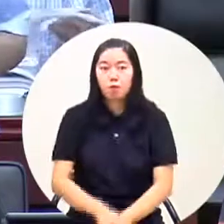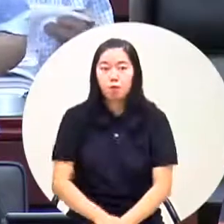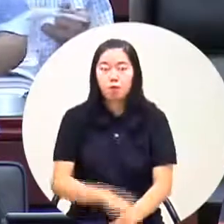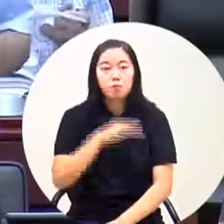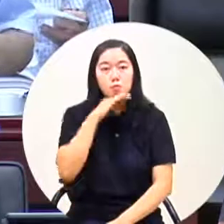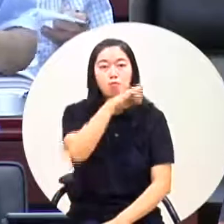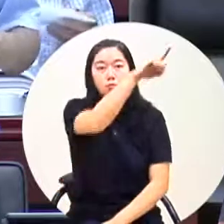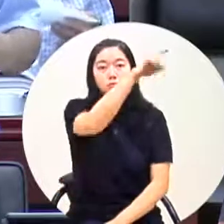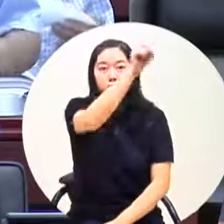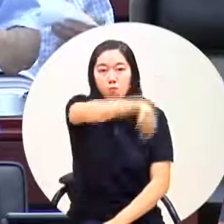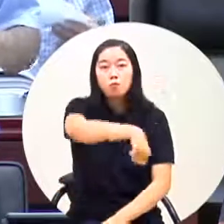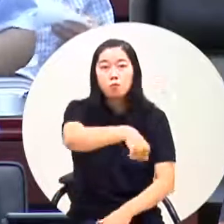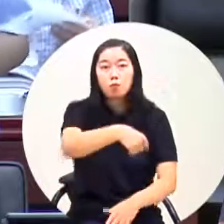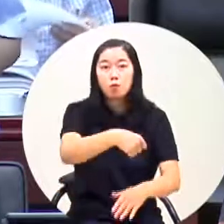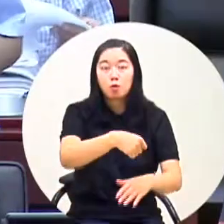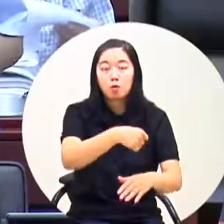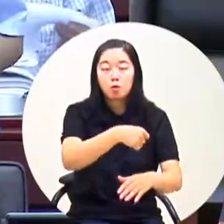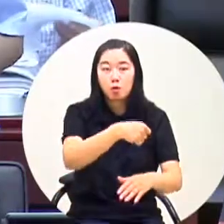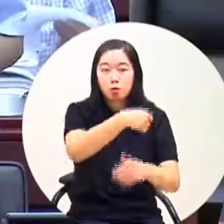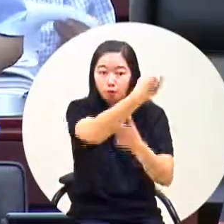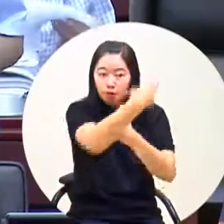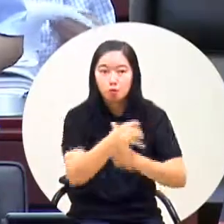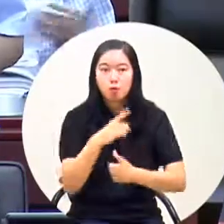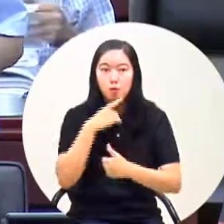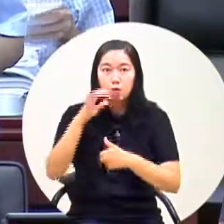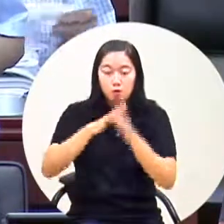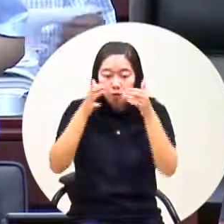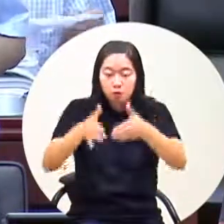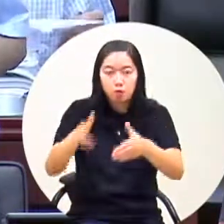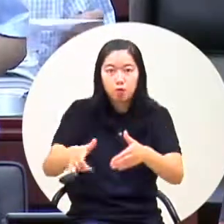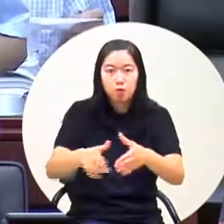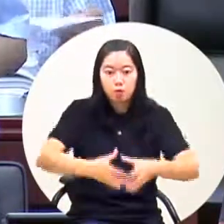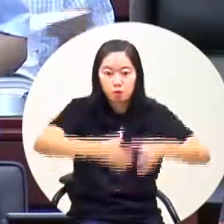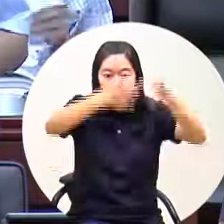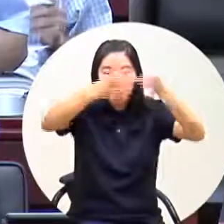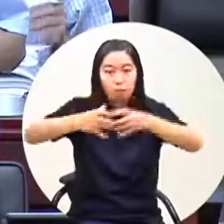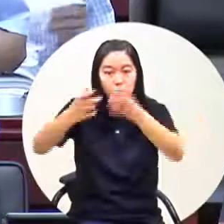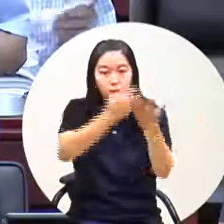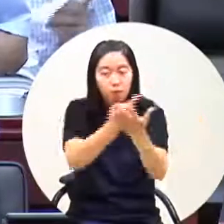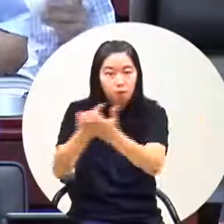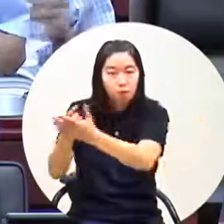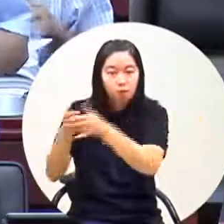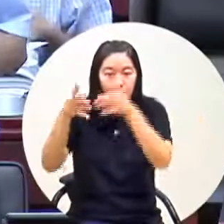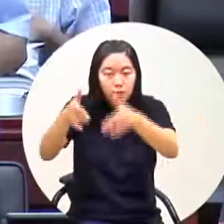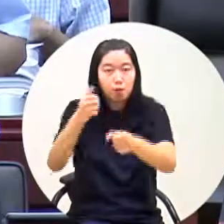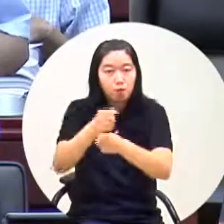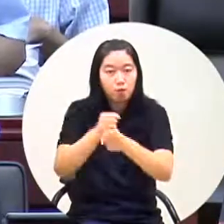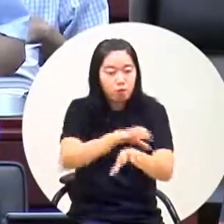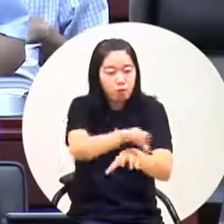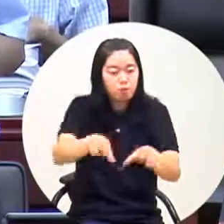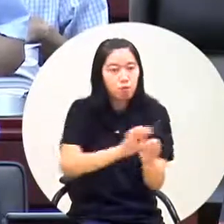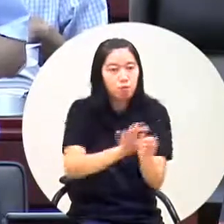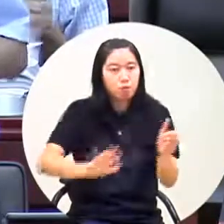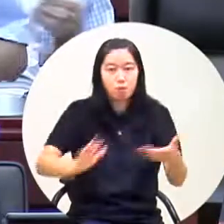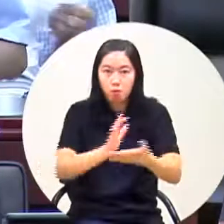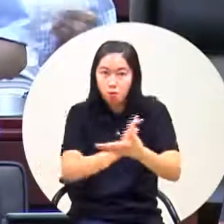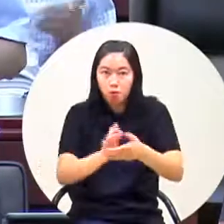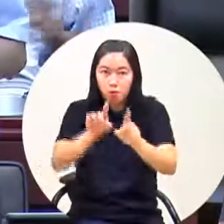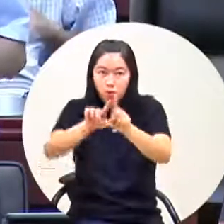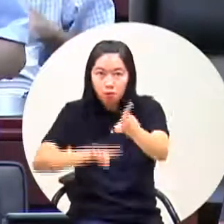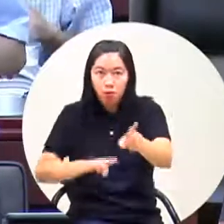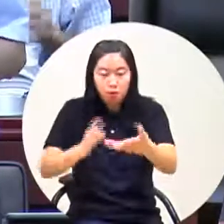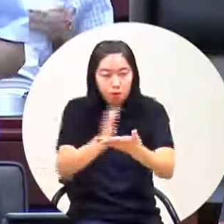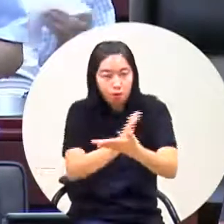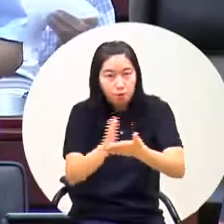来，我们就可以针对目前的 这些炉子的部分进行像环境影响评估的一个差异分析的流